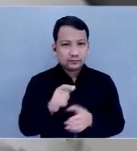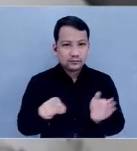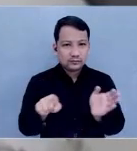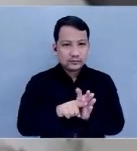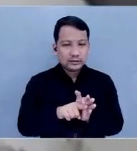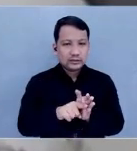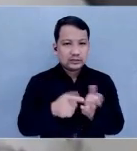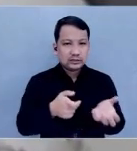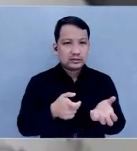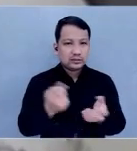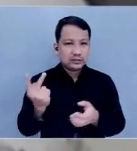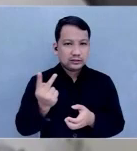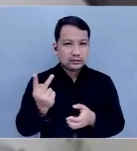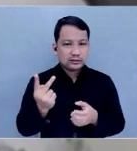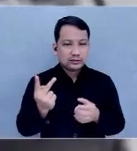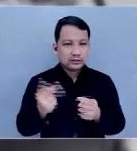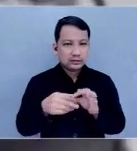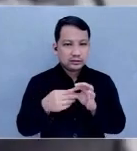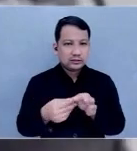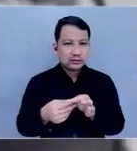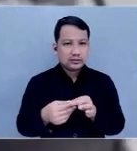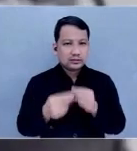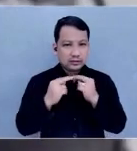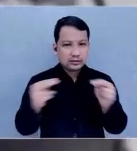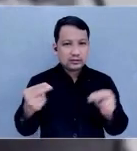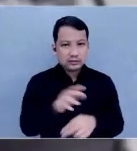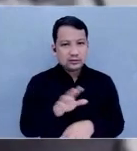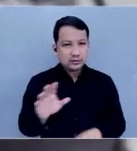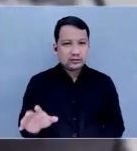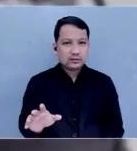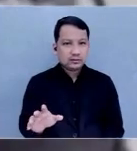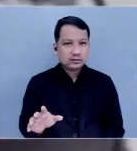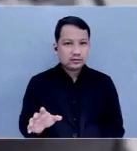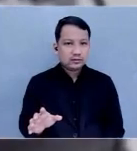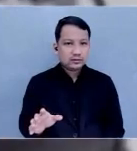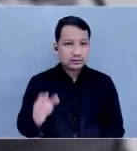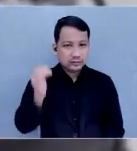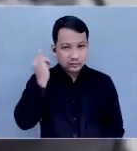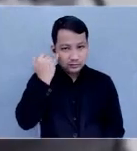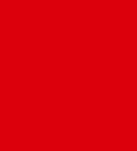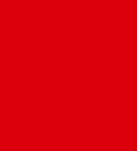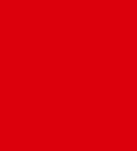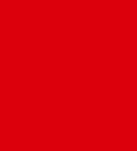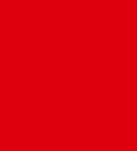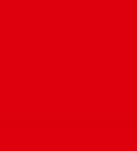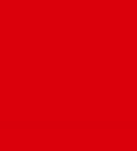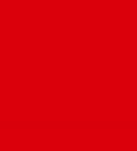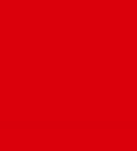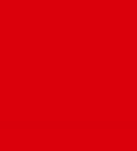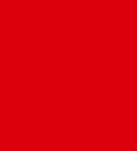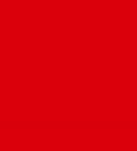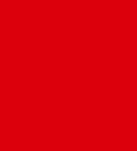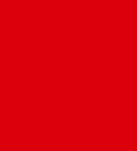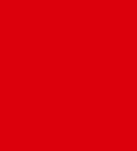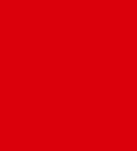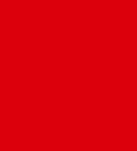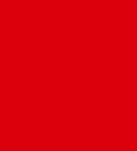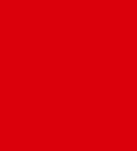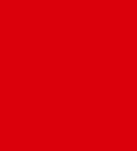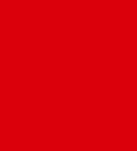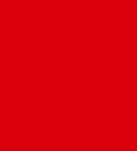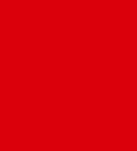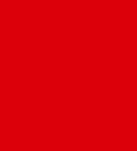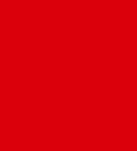firearms ang dalawang suspect. Nagbabalita mula sa frontline, John Arua, News 5. Mga kapatid, Gretchen Ho